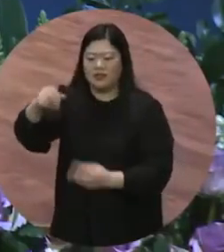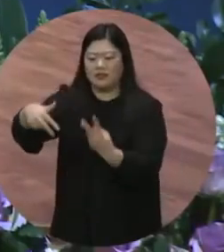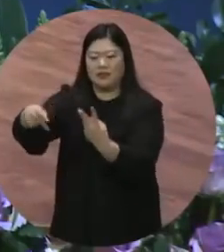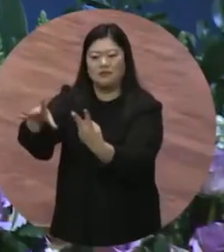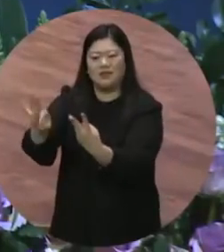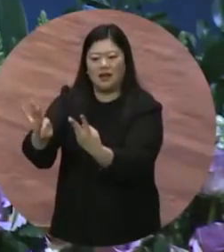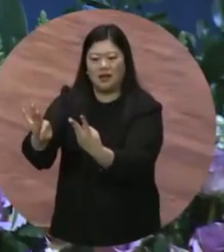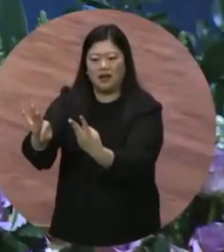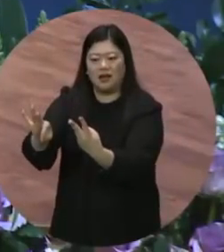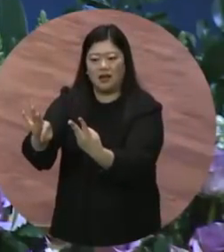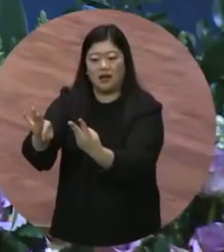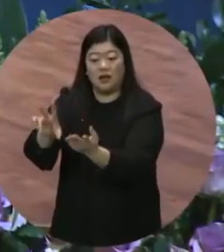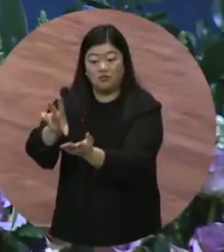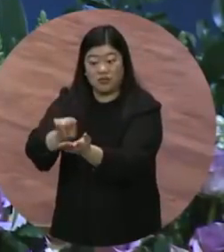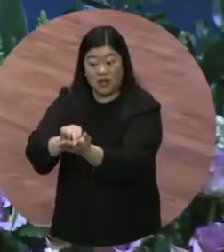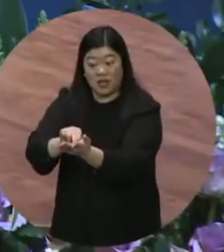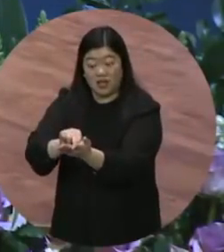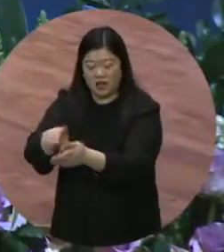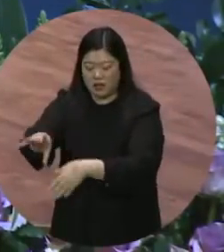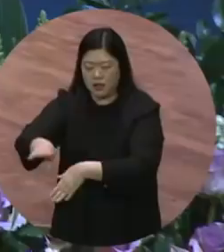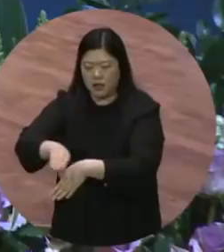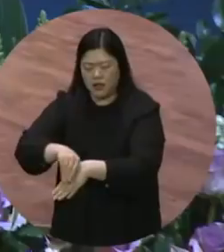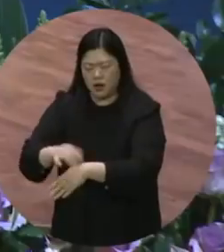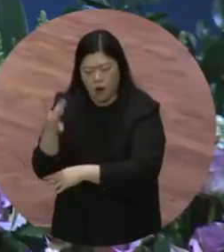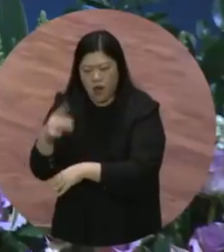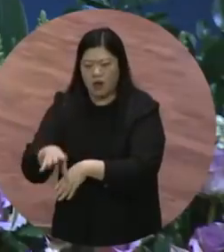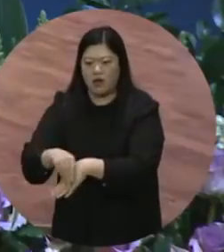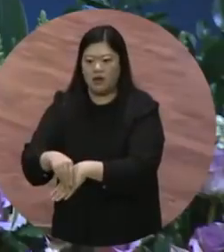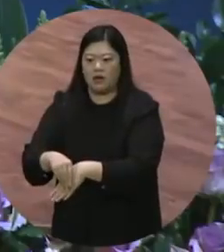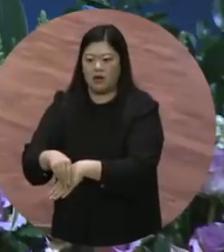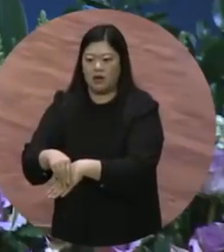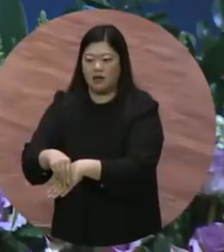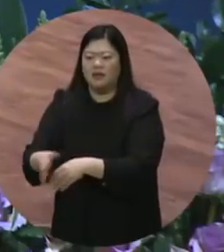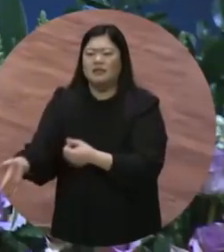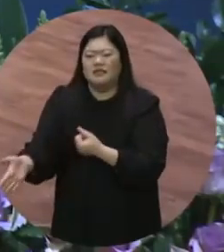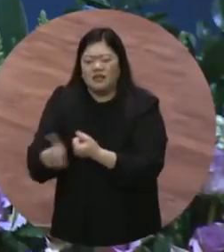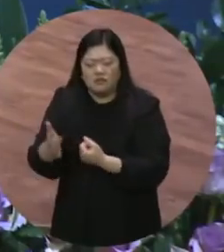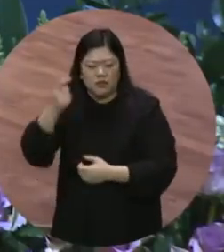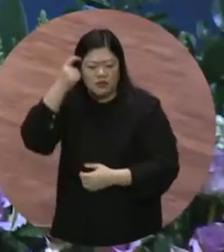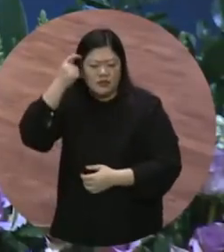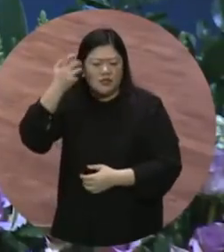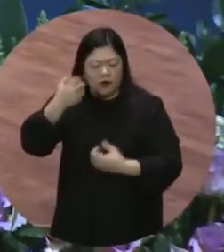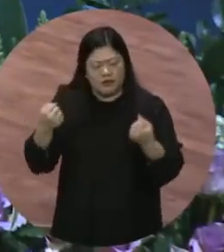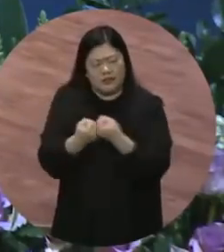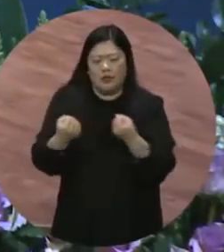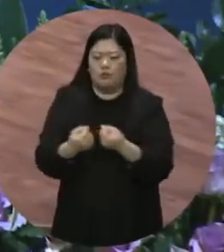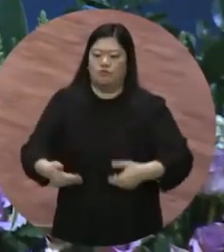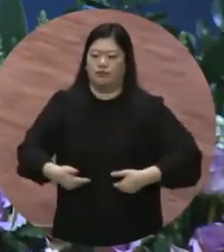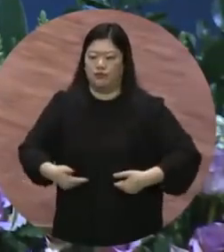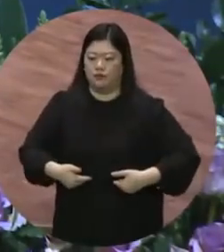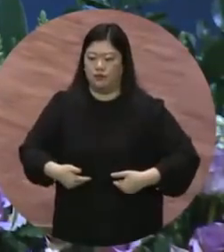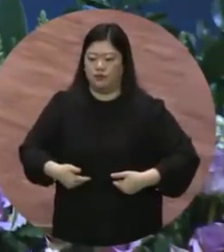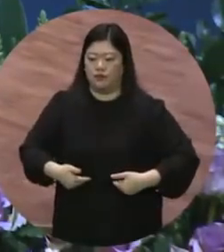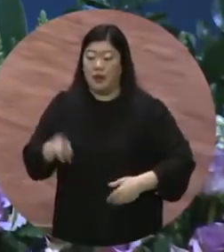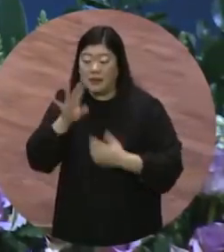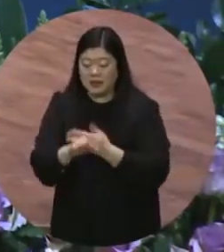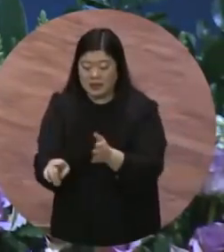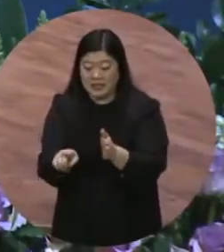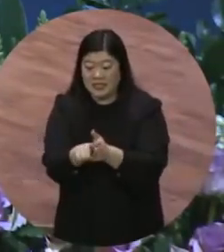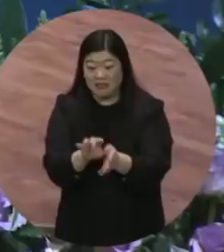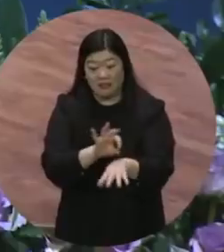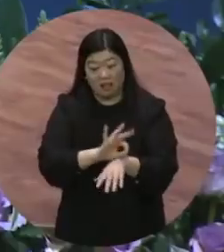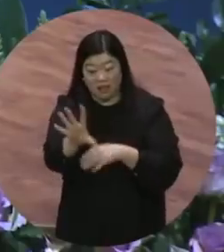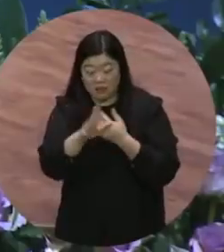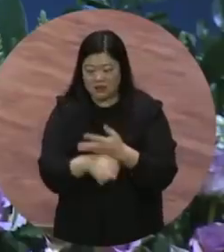싸우는 강단을 통해 하나님의 전신갑주를 입고 싸우라. 그래야 옛 틀이 깨집니다. 어정쩡한 신앙생활이